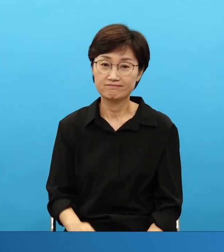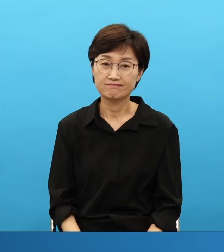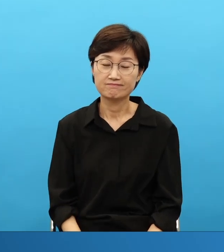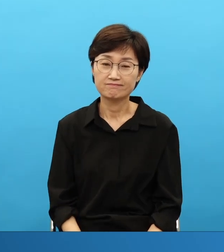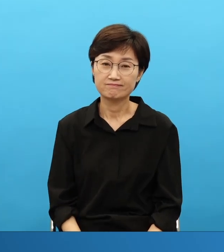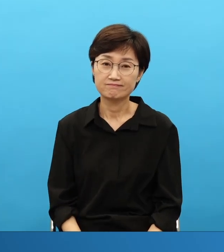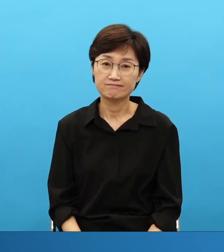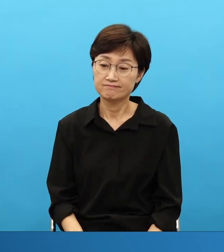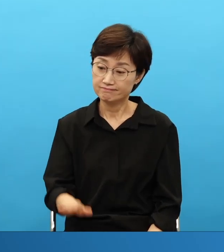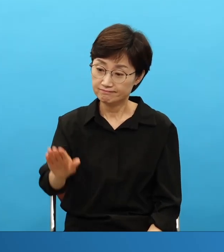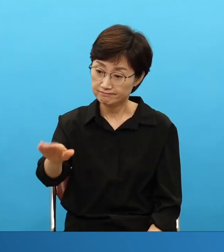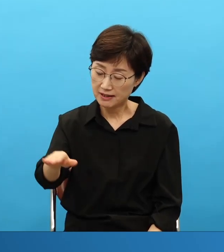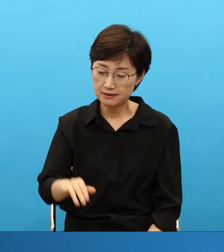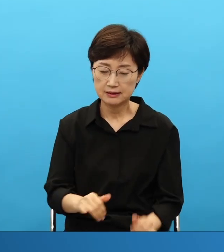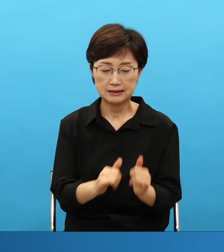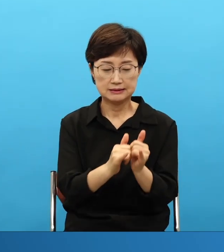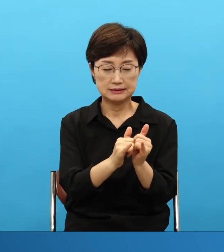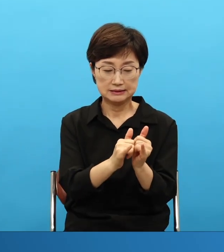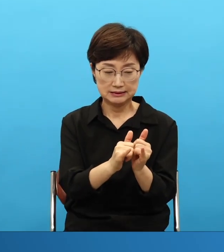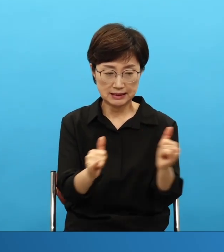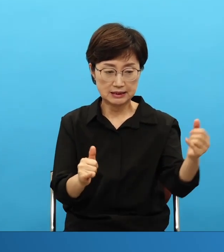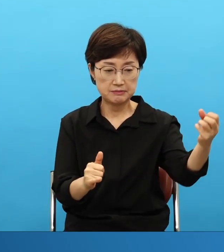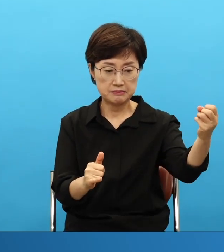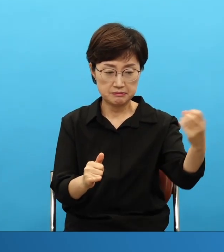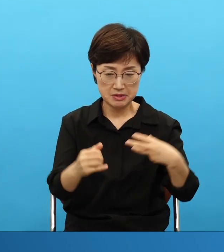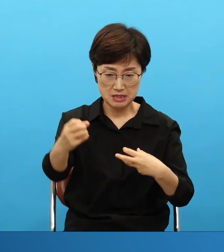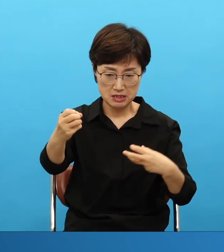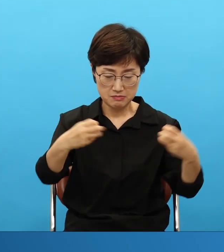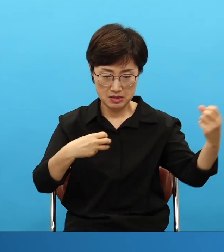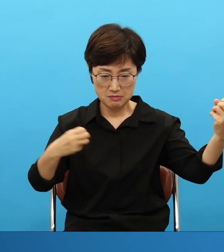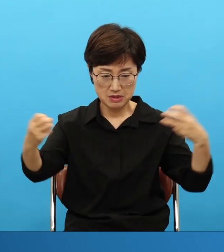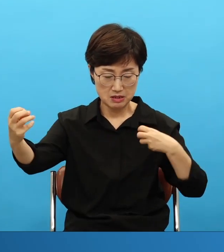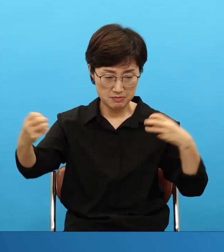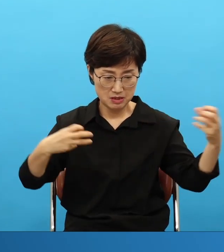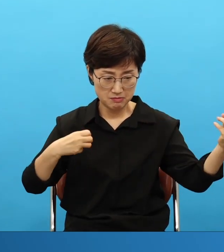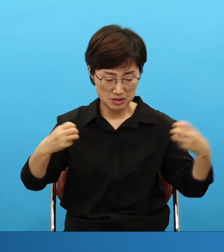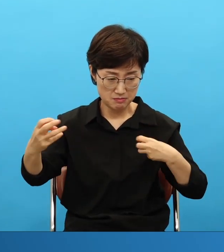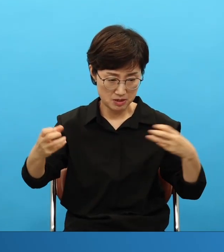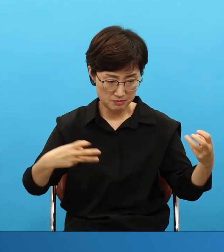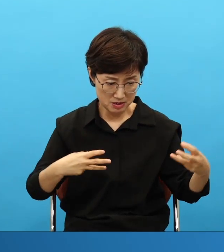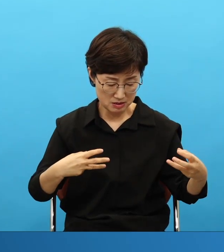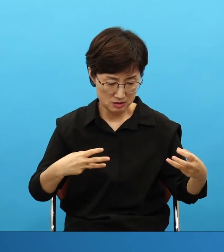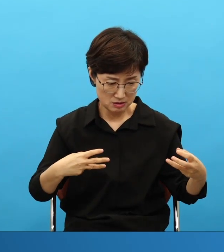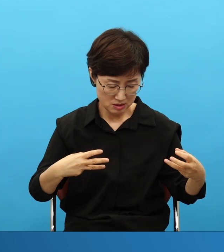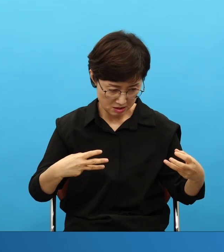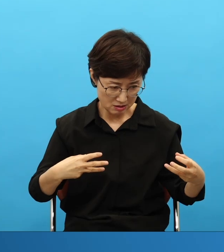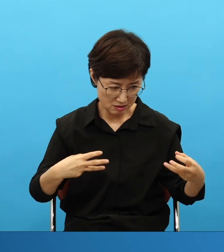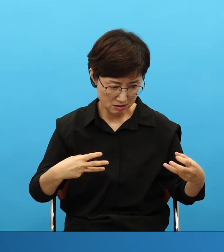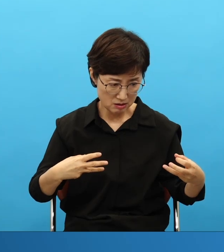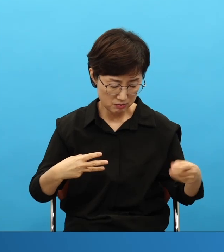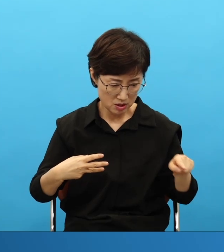얘기해줬습니다 사람의 말을 듣고 하나님의 말씀을 찾아야